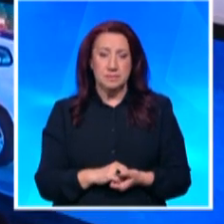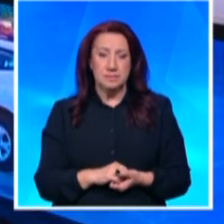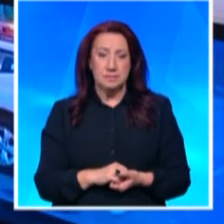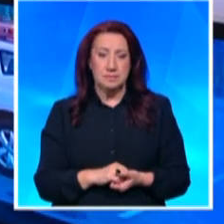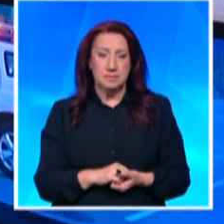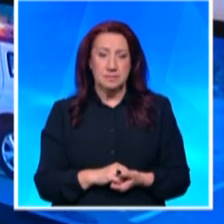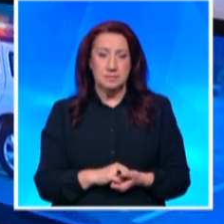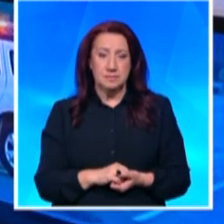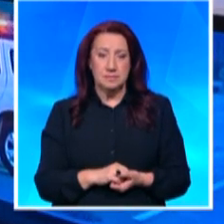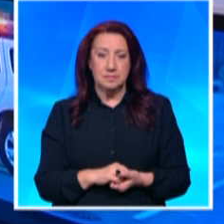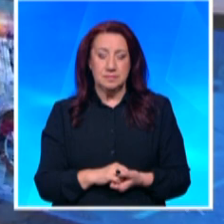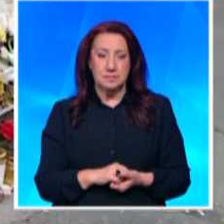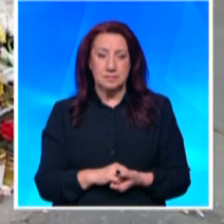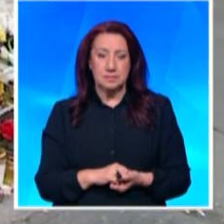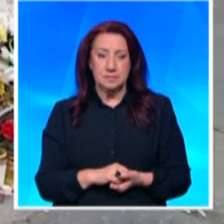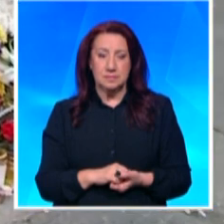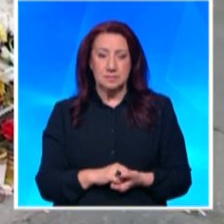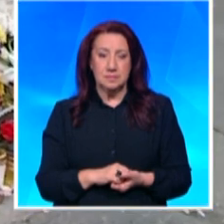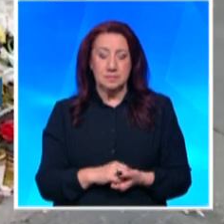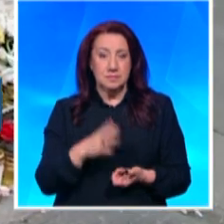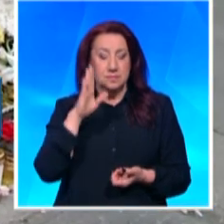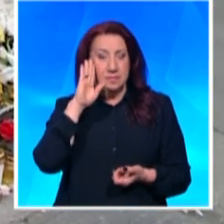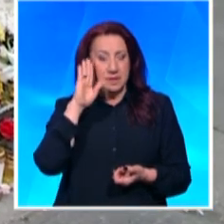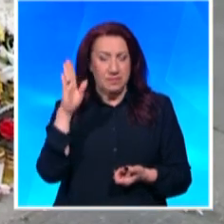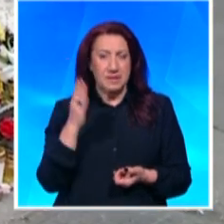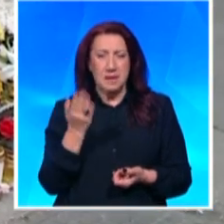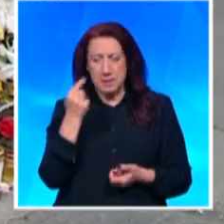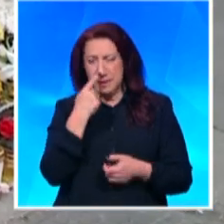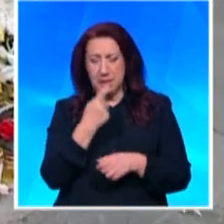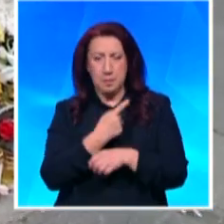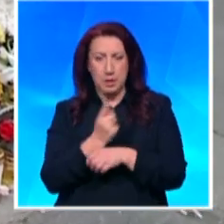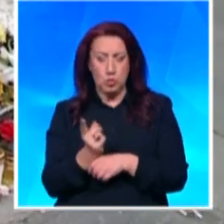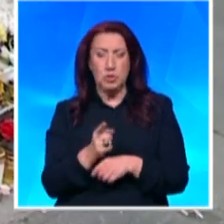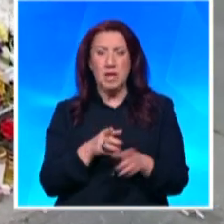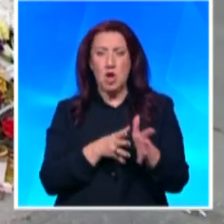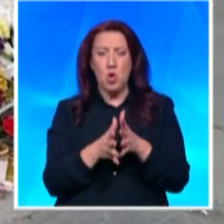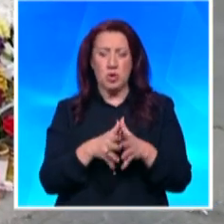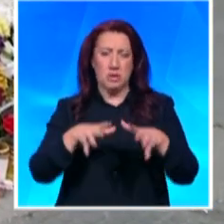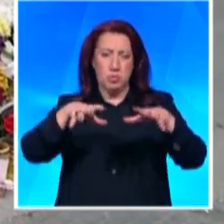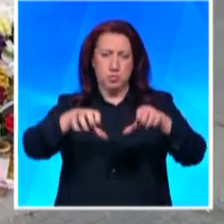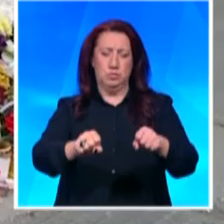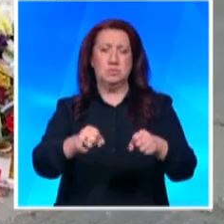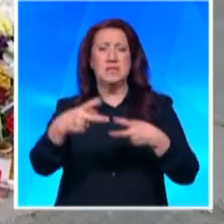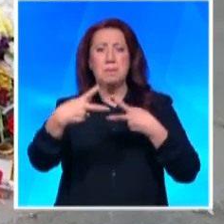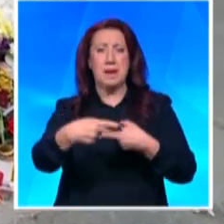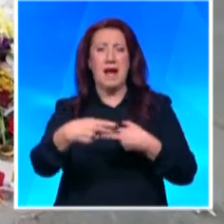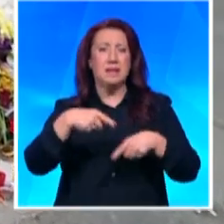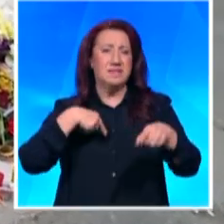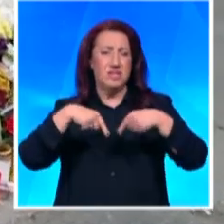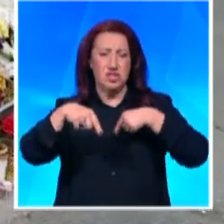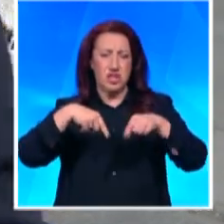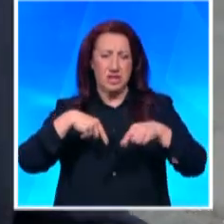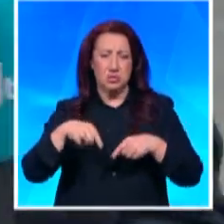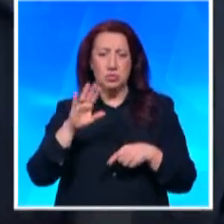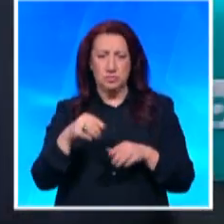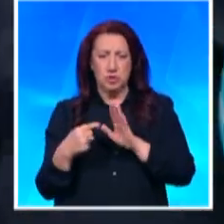от медиите съобщи, че в България... Здравейте, преди броени минути хората тук блокираха движението на булевард Сливница. Сега ще ви